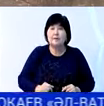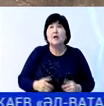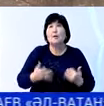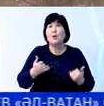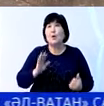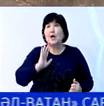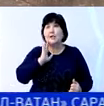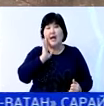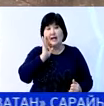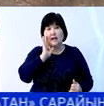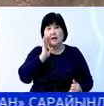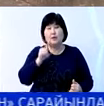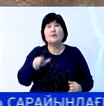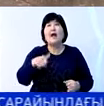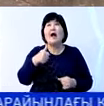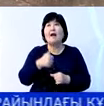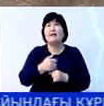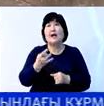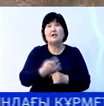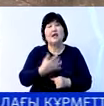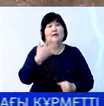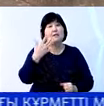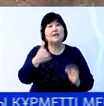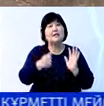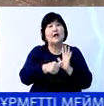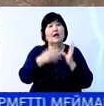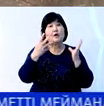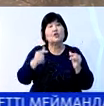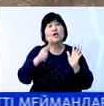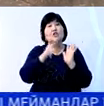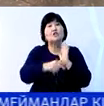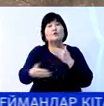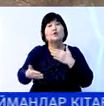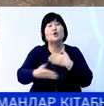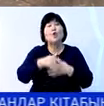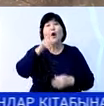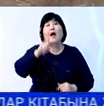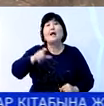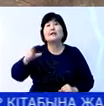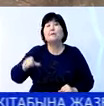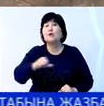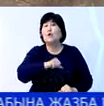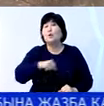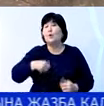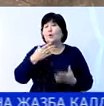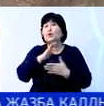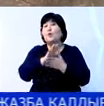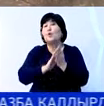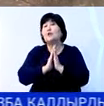бүгінгі таңда осы алғашқы 5-6 күн ішінде 70-ке жуық азаматтар өз өтініштерін